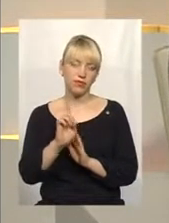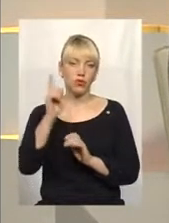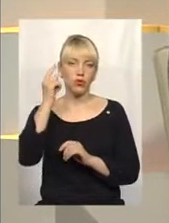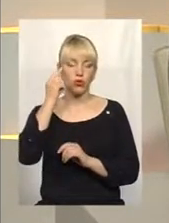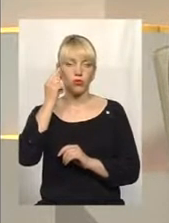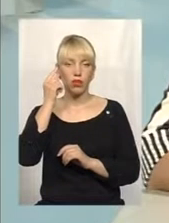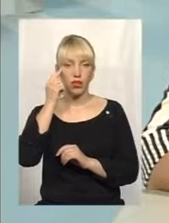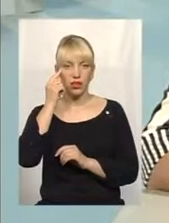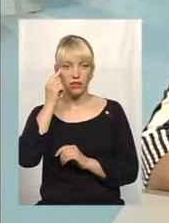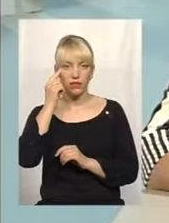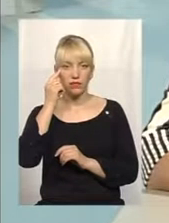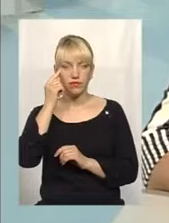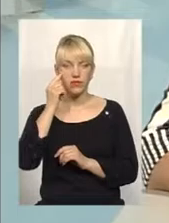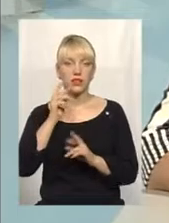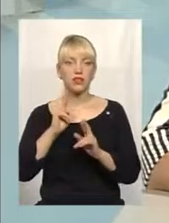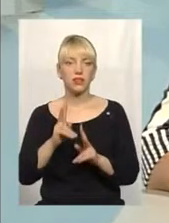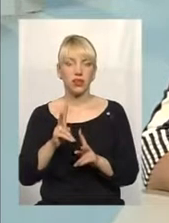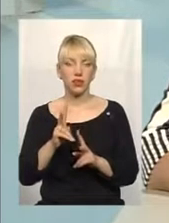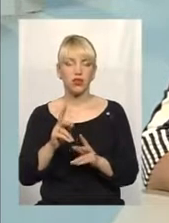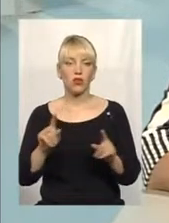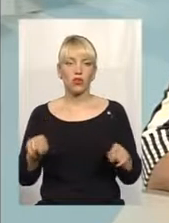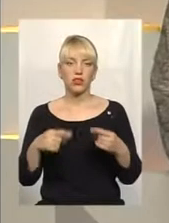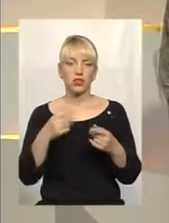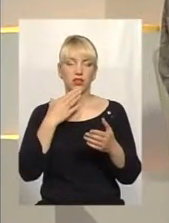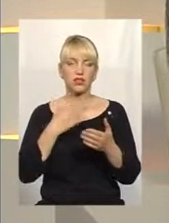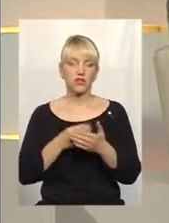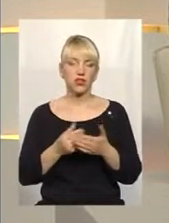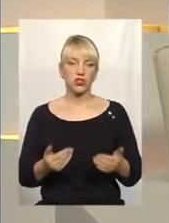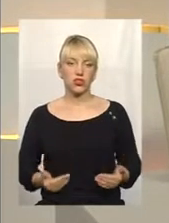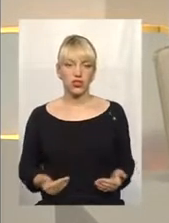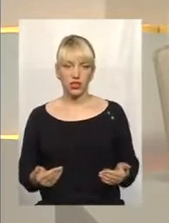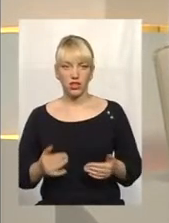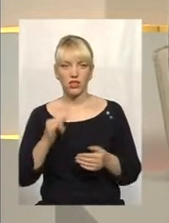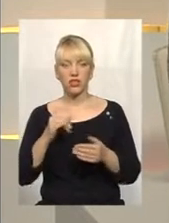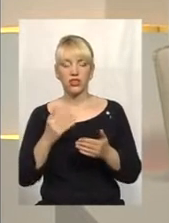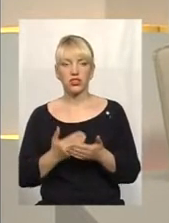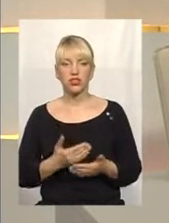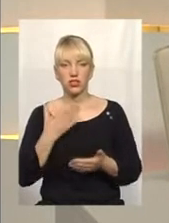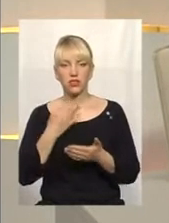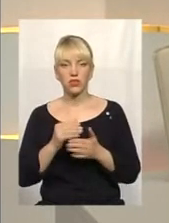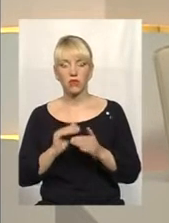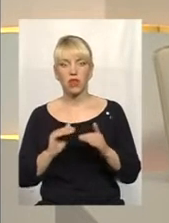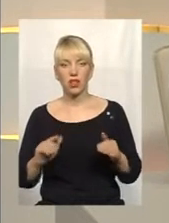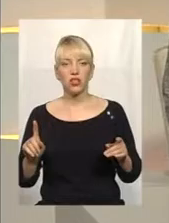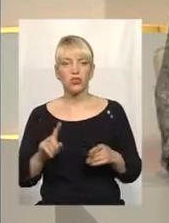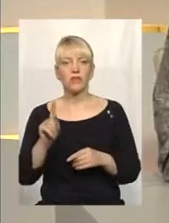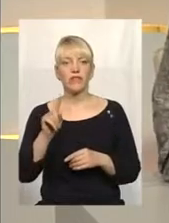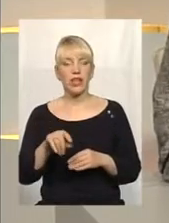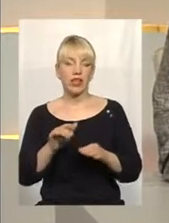думки, як організувати своє життя і життя своєї малечі, аби все-таки